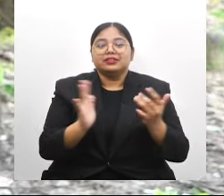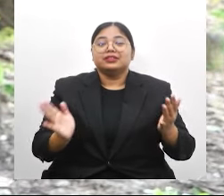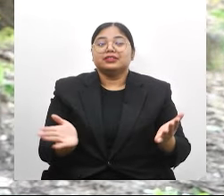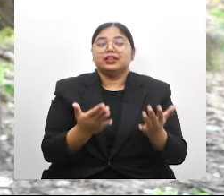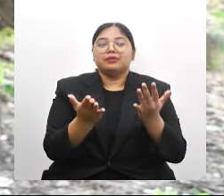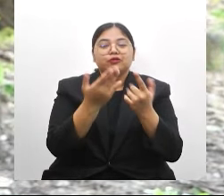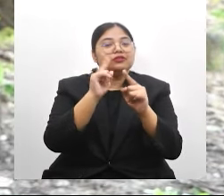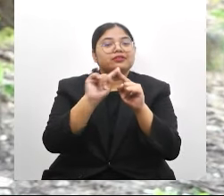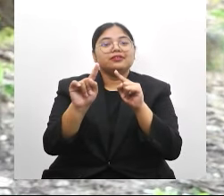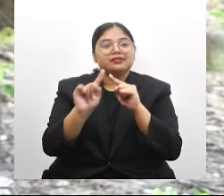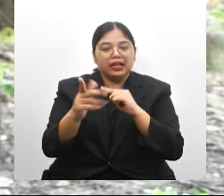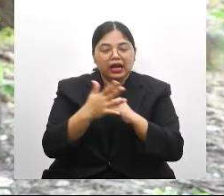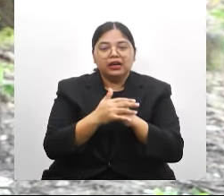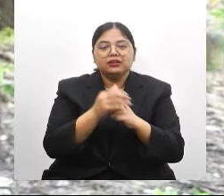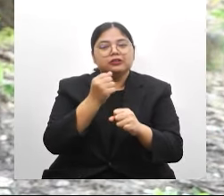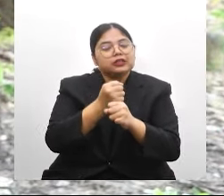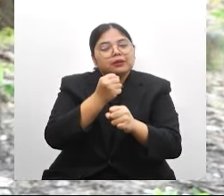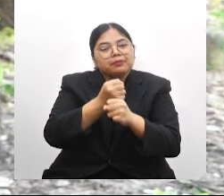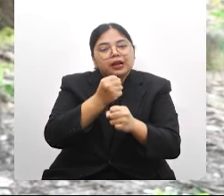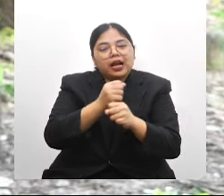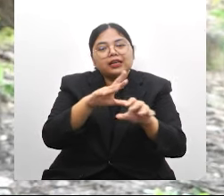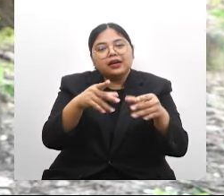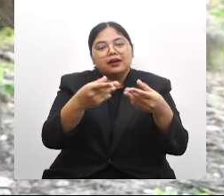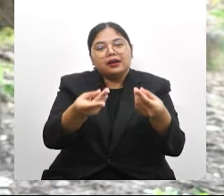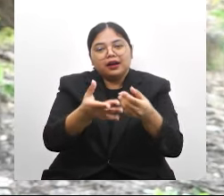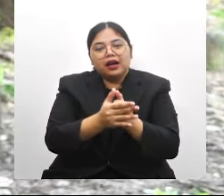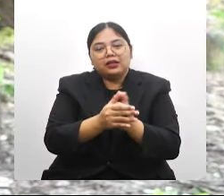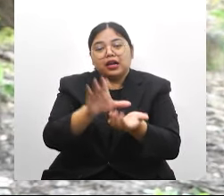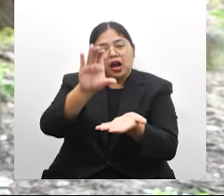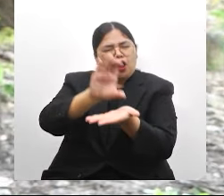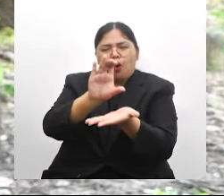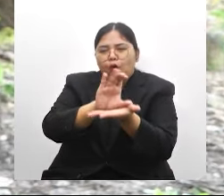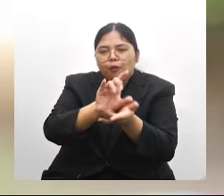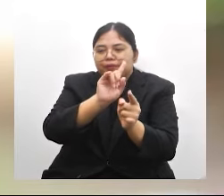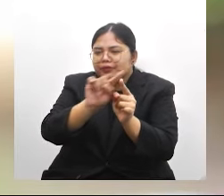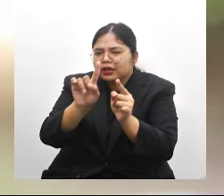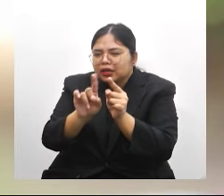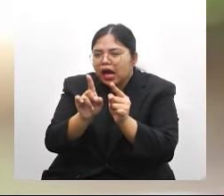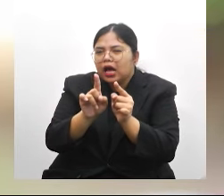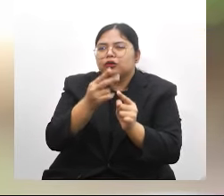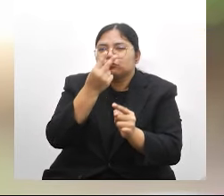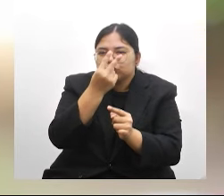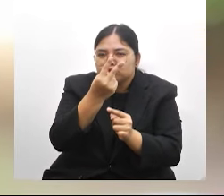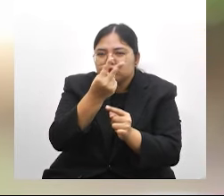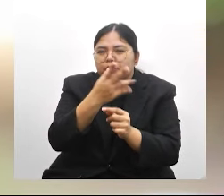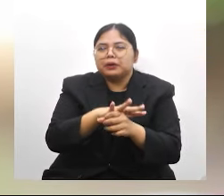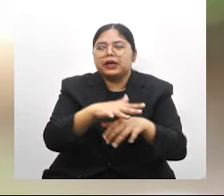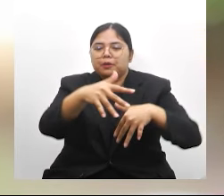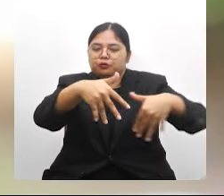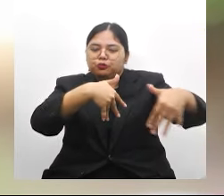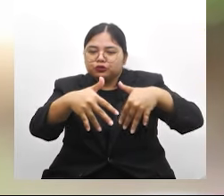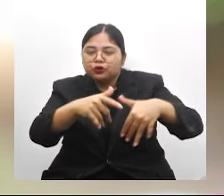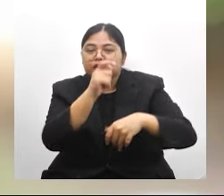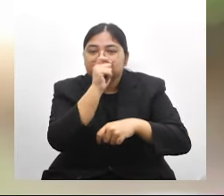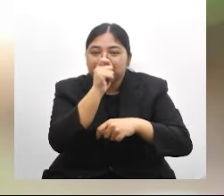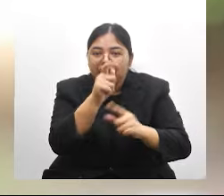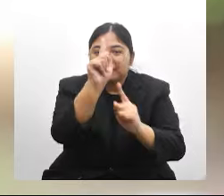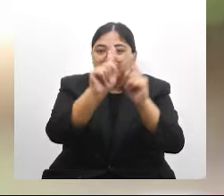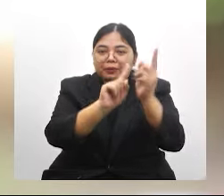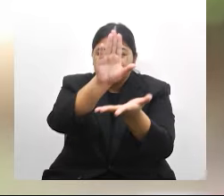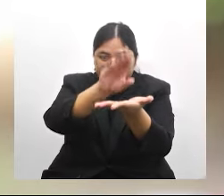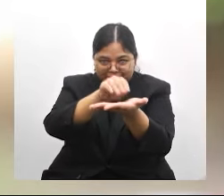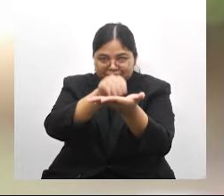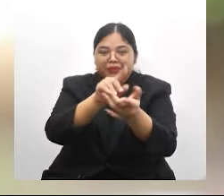ทางไม่ว่าเส้นทางที่จะเอ่อเ่อผ่านงบประมาณต่างๆเพื่อทำมติประชาคมในพื้นที่ชุมชนเพื่อให้โรง